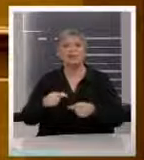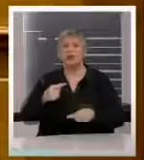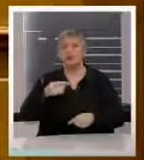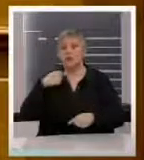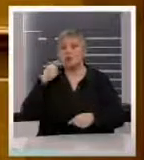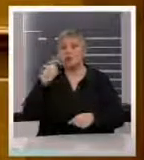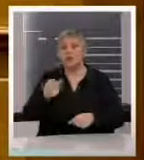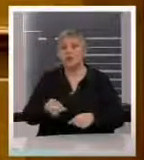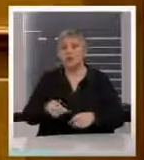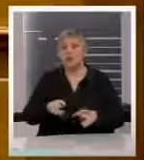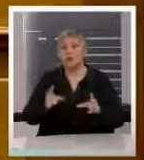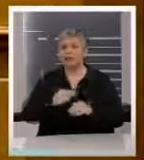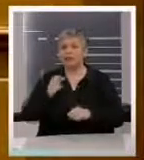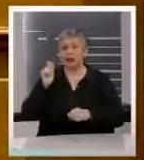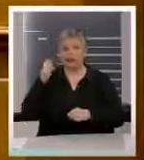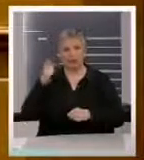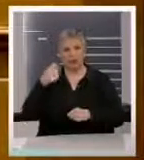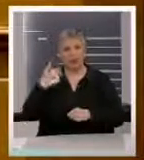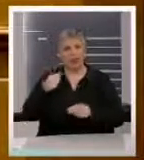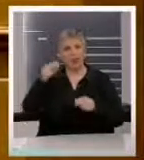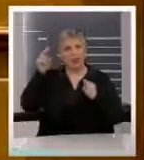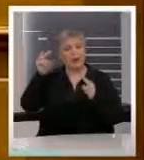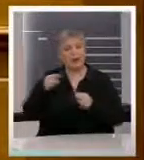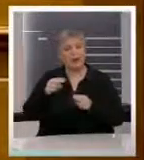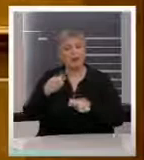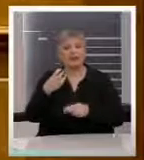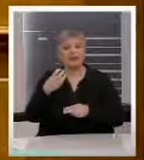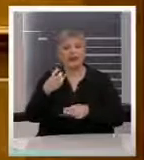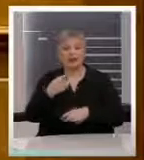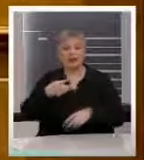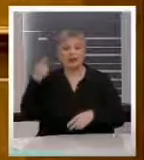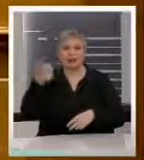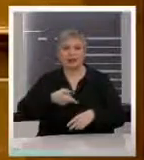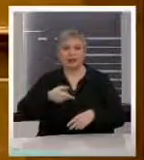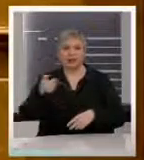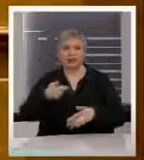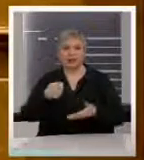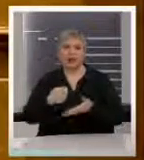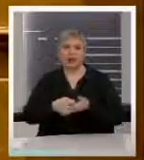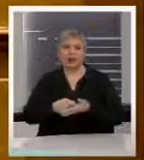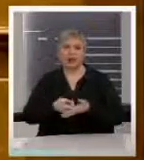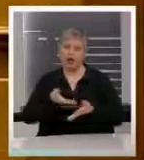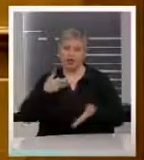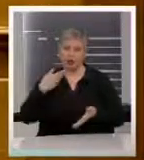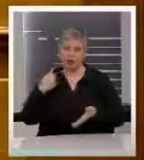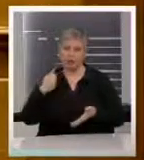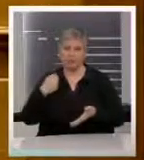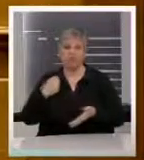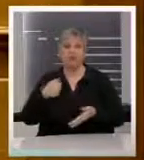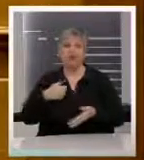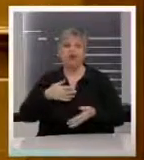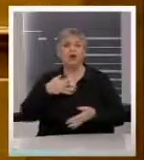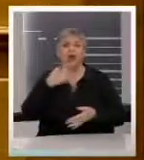έχουμε τουλάχιστον μείωση κατά 30% του κόστους, μόνο και μόνο με